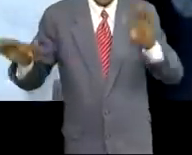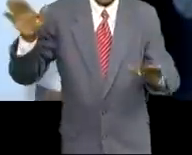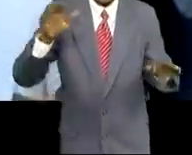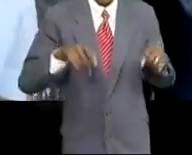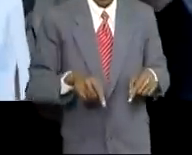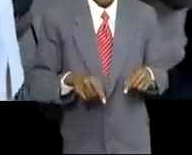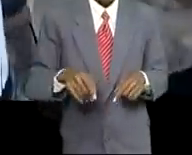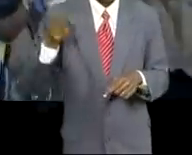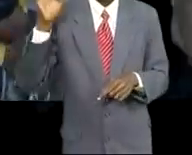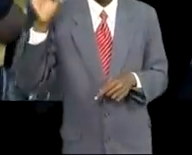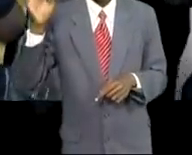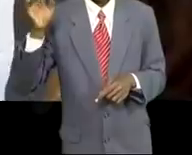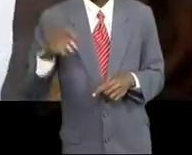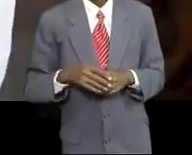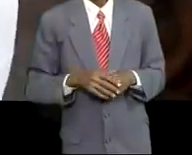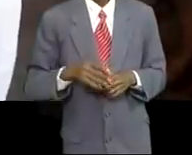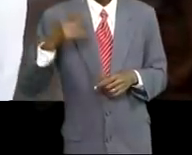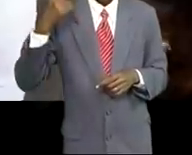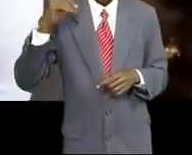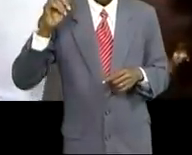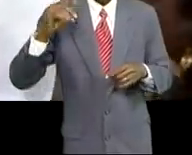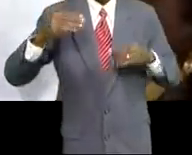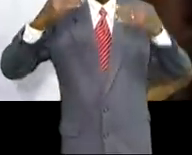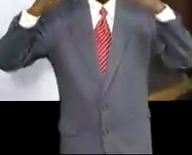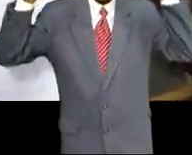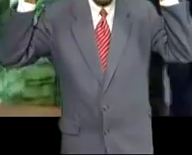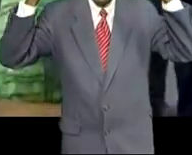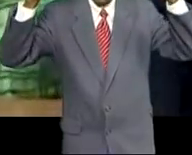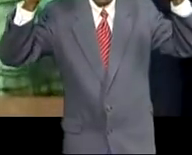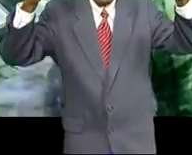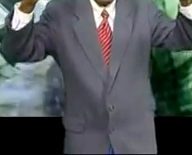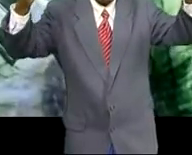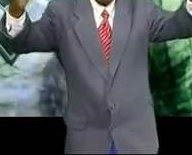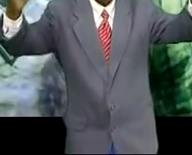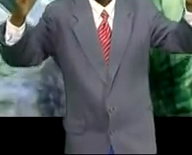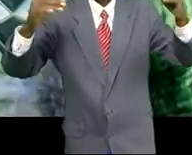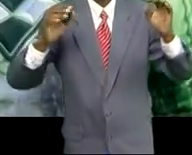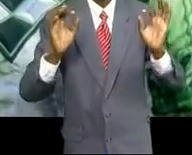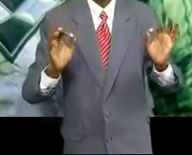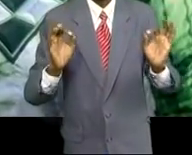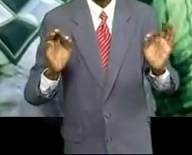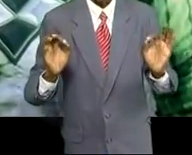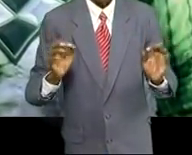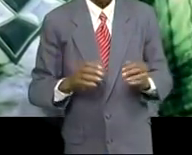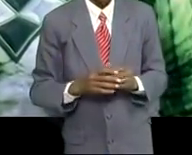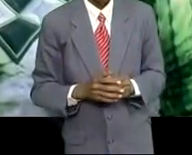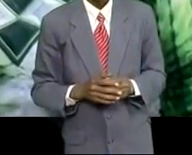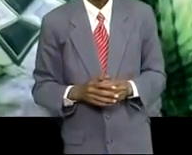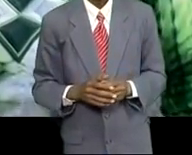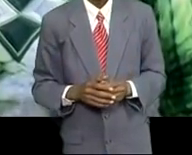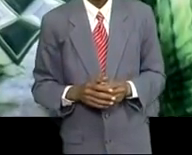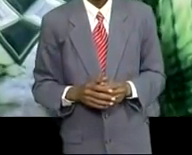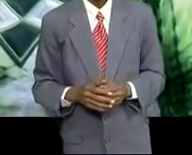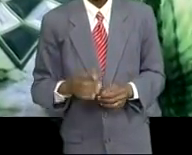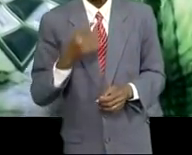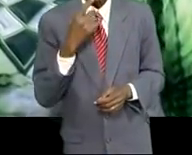ministre, ministre de l'Environnement, et Moderon Simba, ministre du Tourisme. L'approche du gouvernement, c'est celle